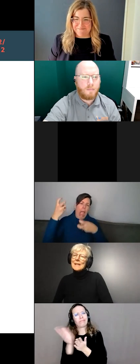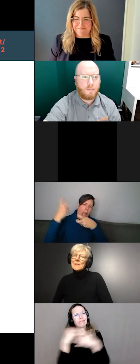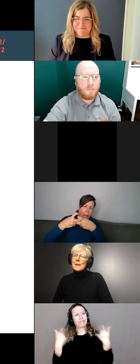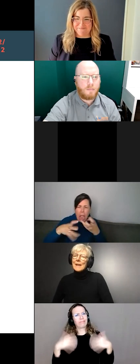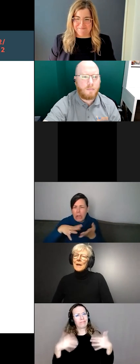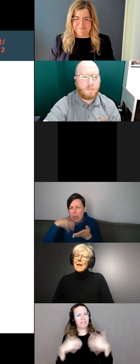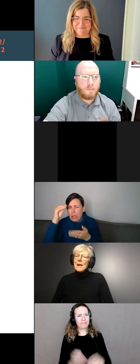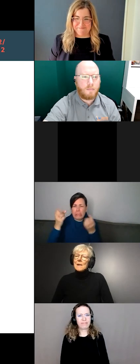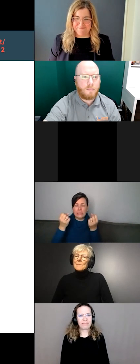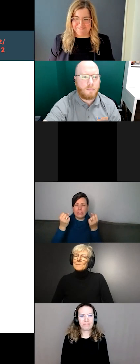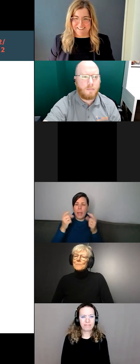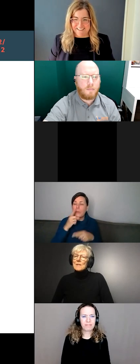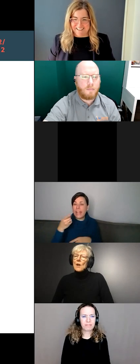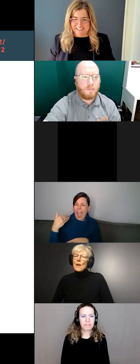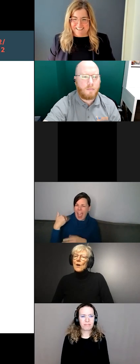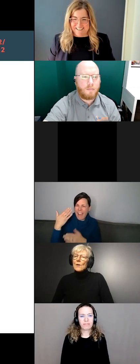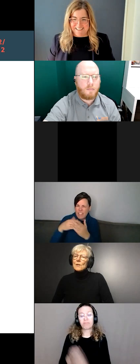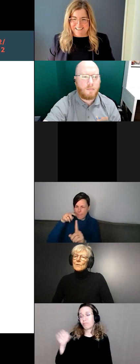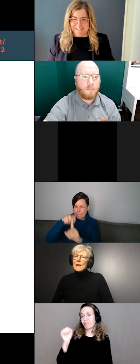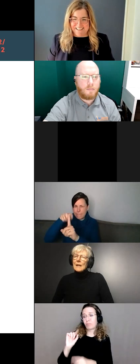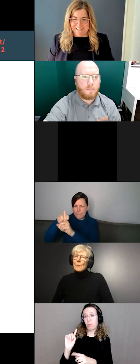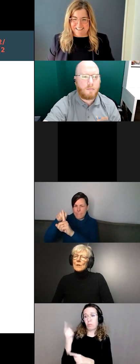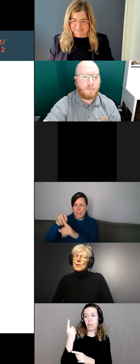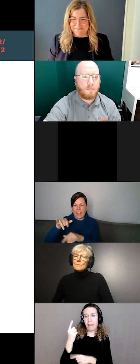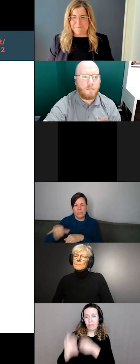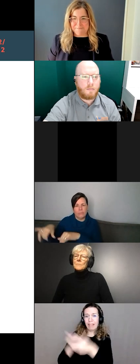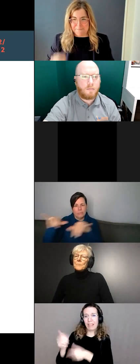la première démarche.